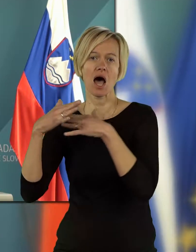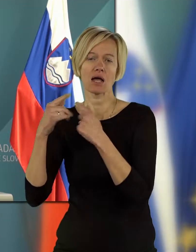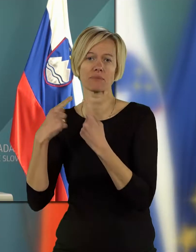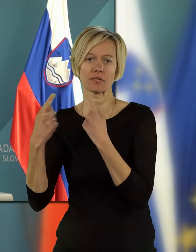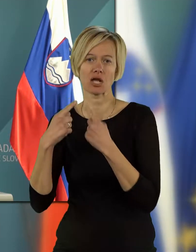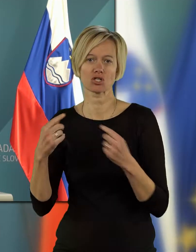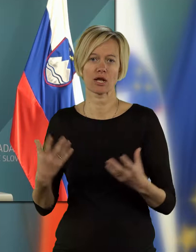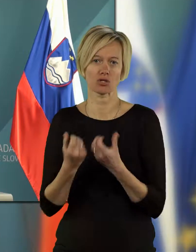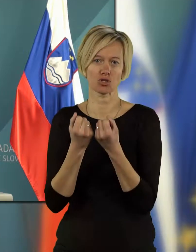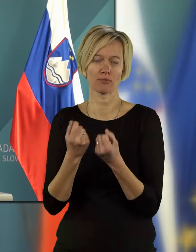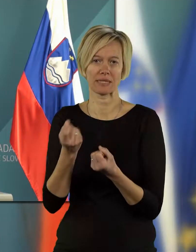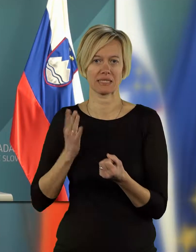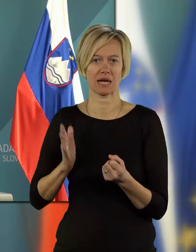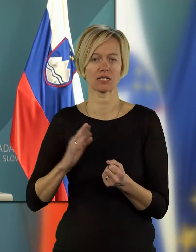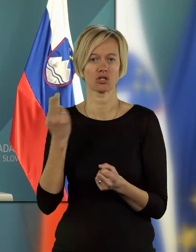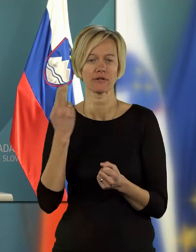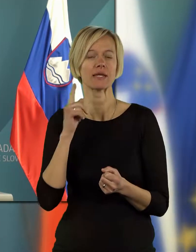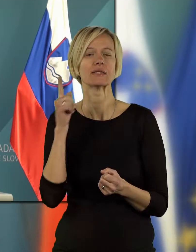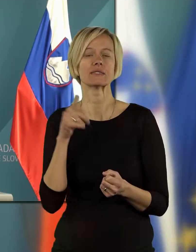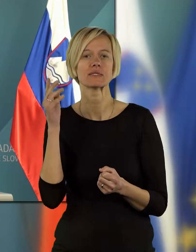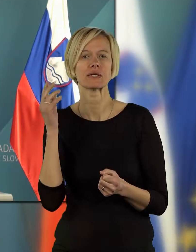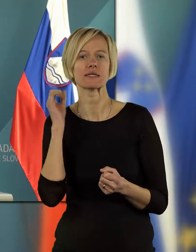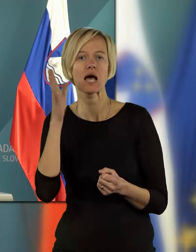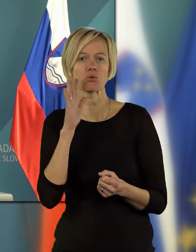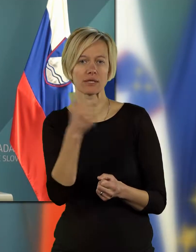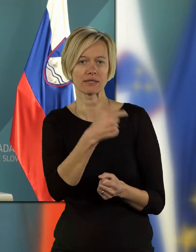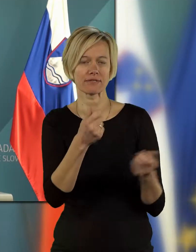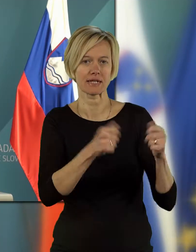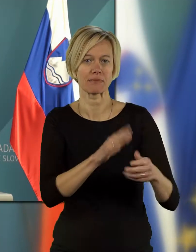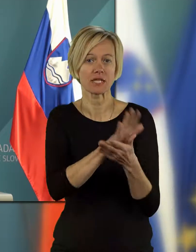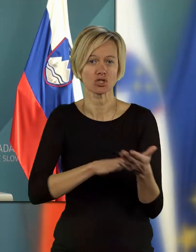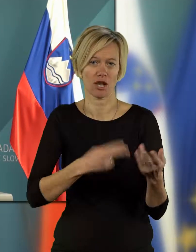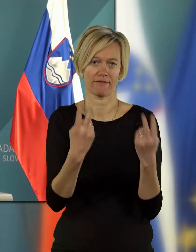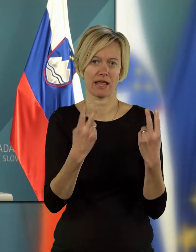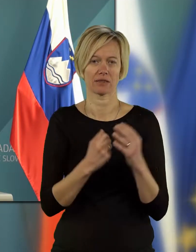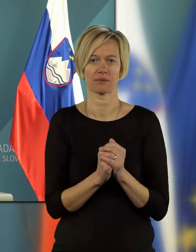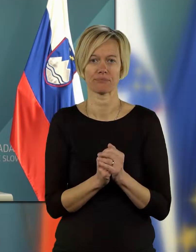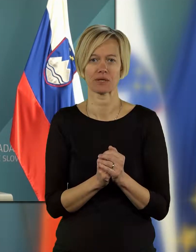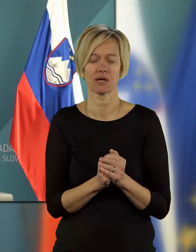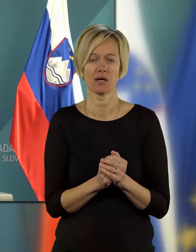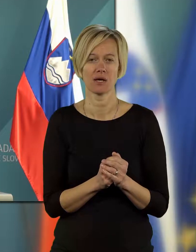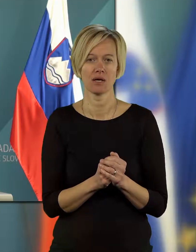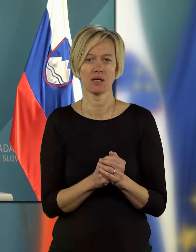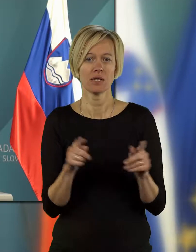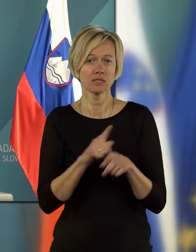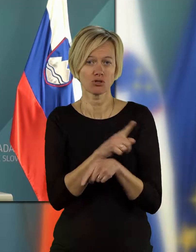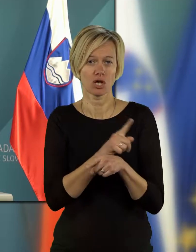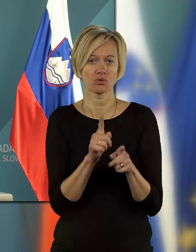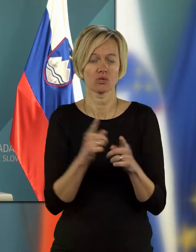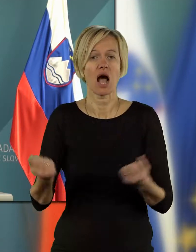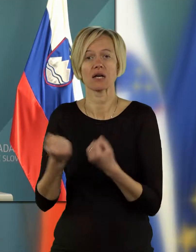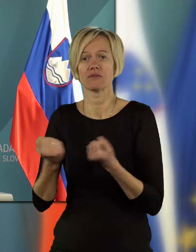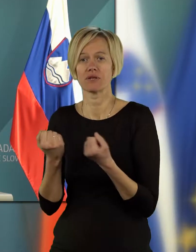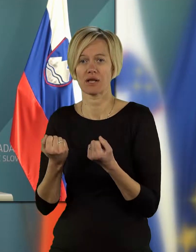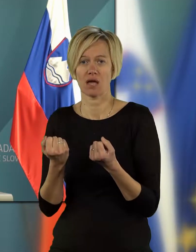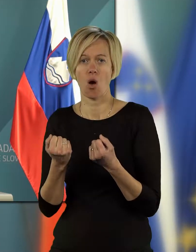arbitražne razsodbe strani Slovenije in seveda kdaj bosta ta dva sklepa začela veljati, ker hkrati tudi